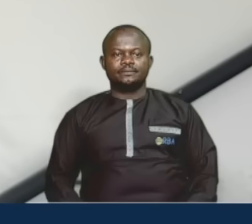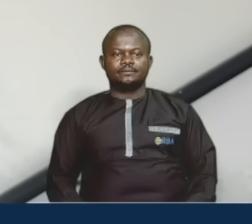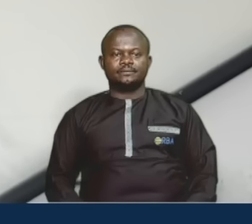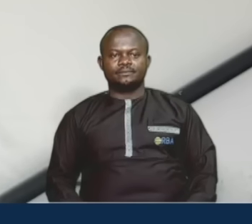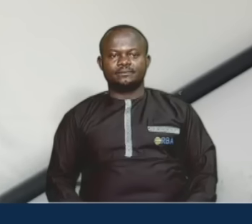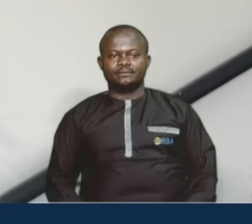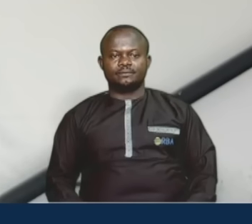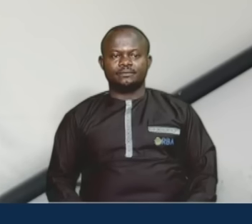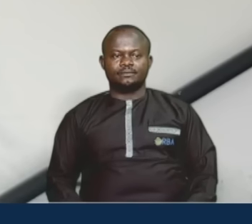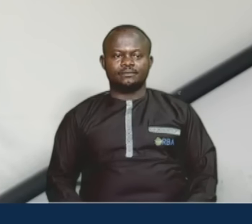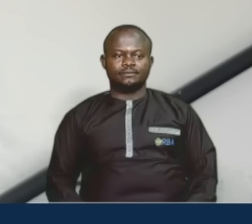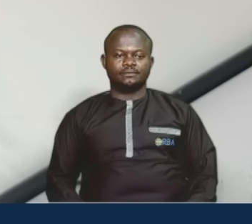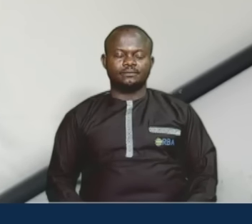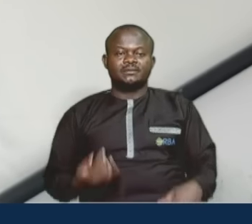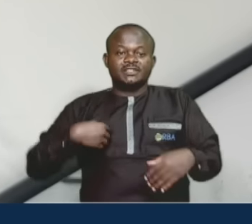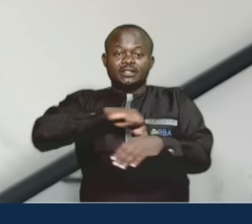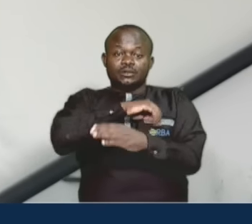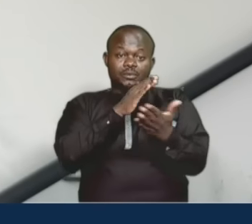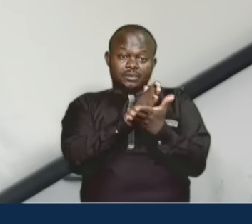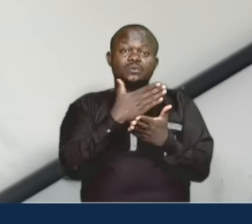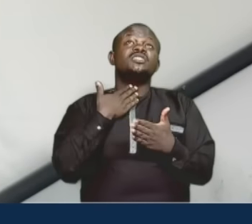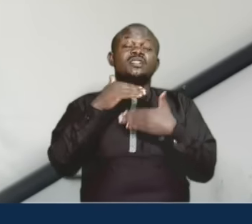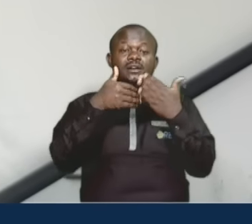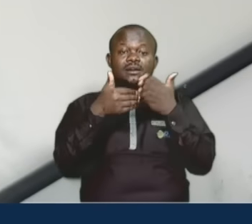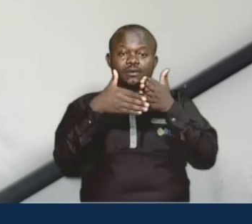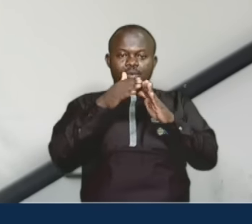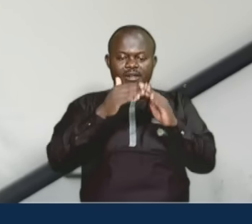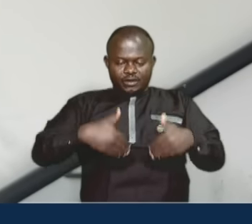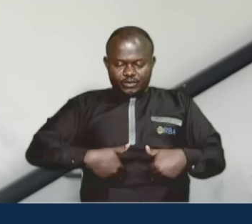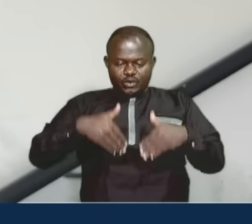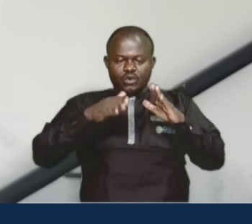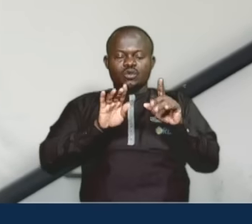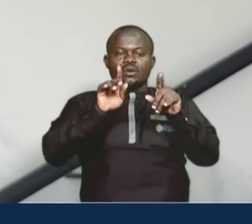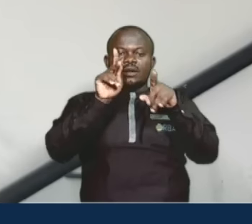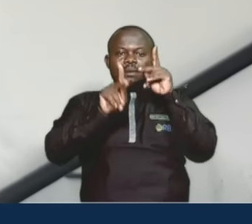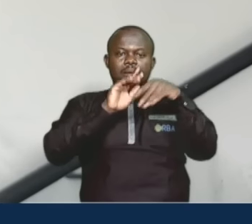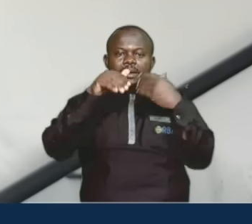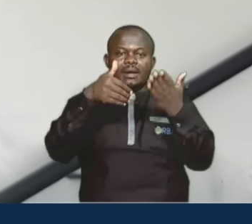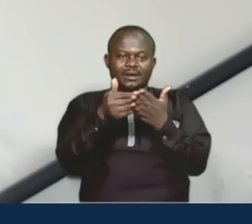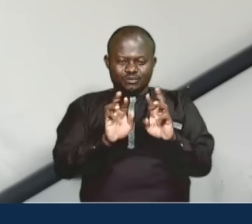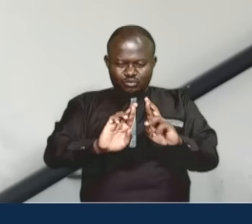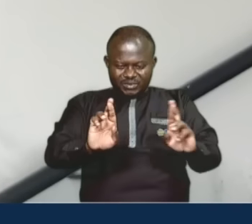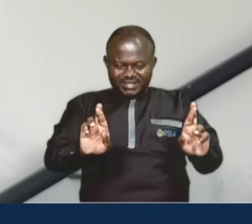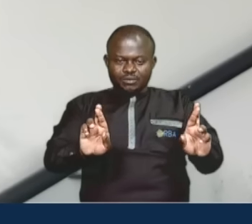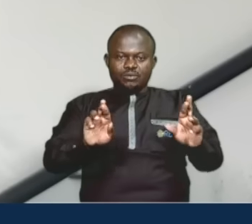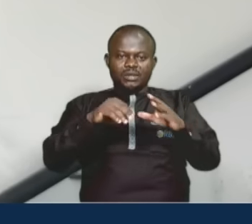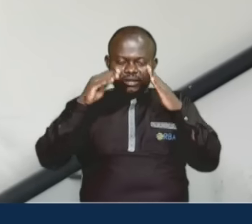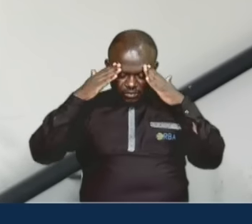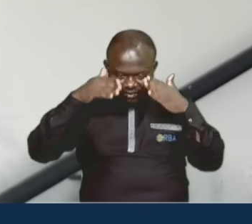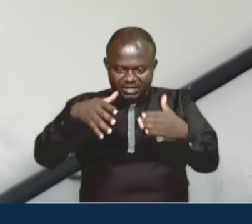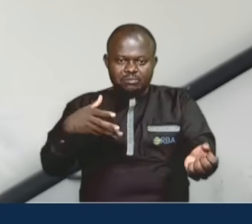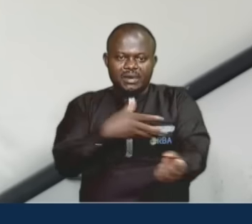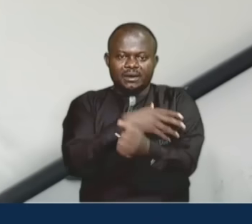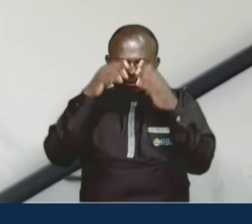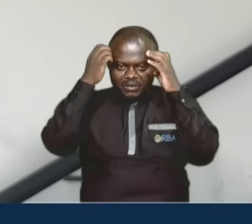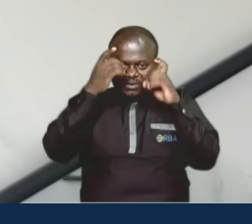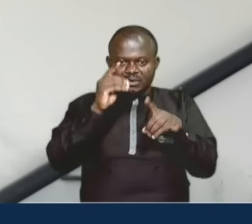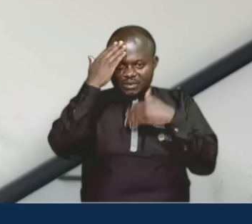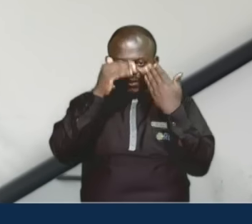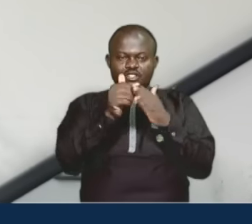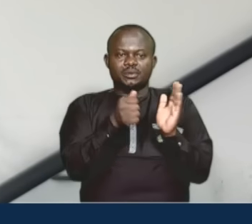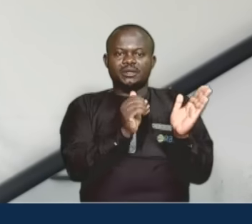young citizens. Ubyo kuri turashaka kubaka urubyiruko rukaba abaturage bo mu bumbe biteguye gushyira imbaraga mu burezi mu rwego rwo gutegura